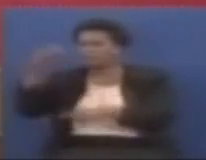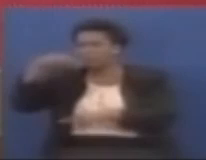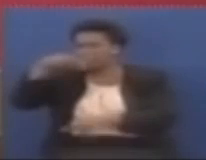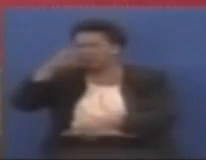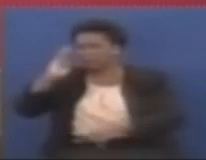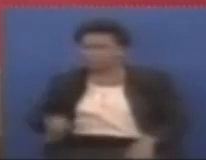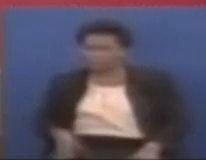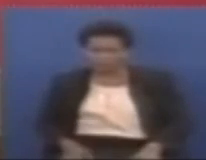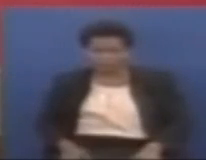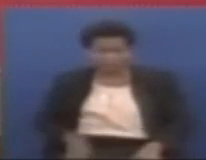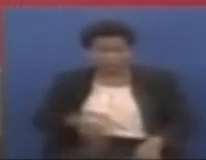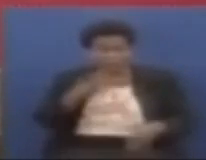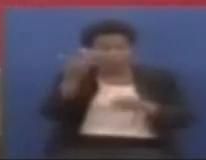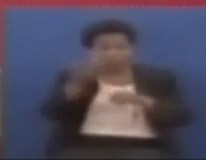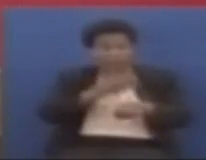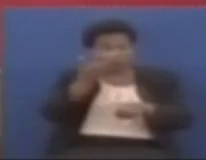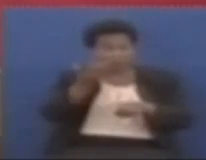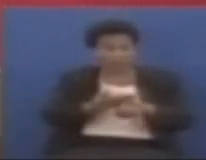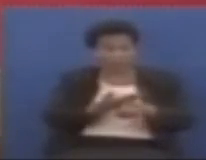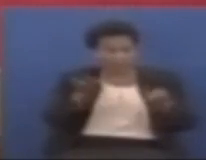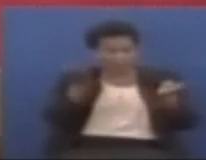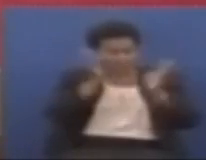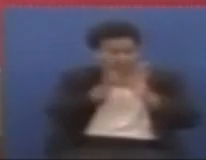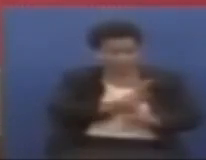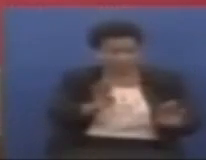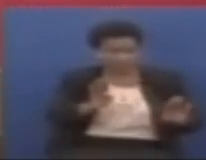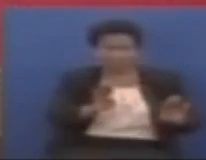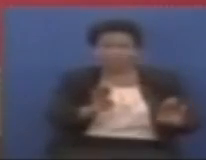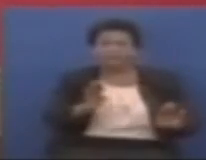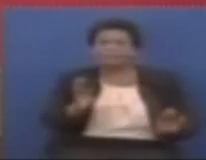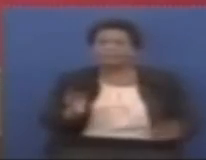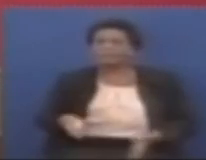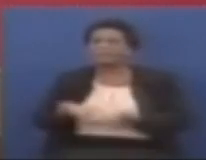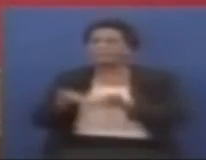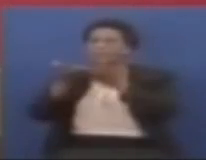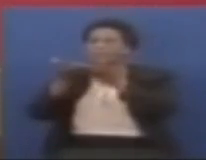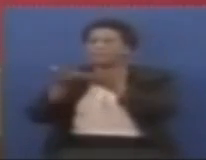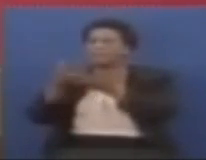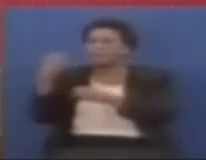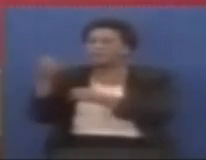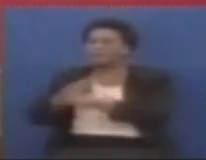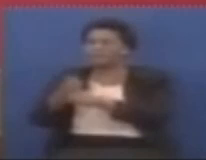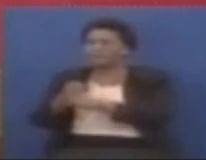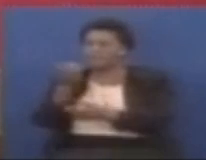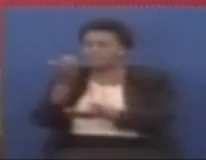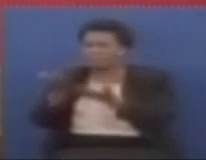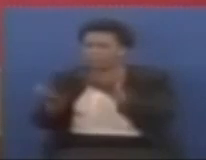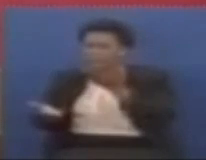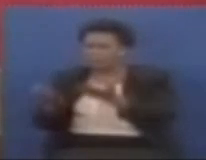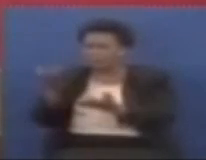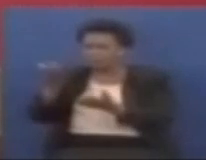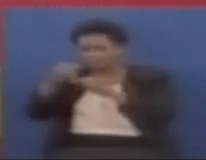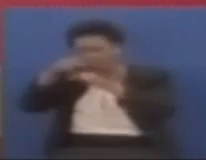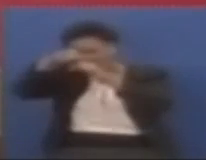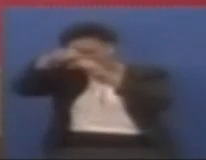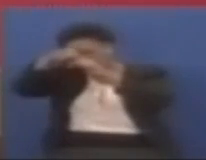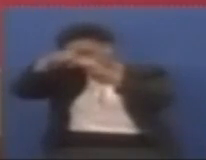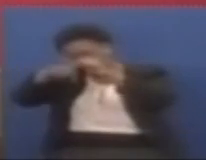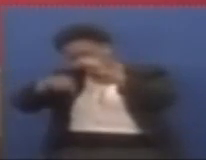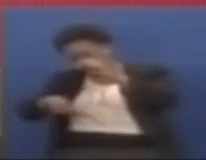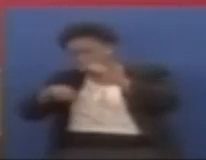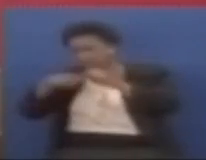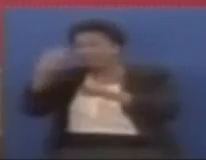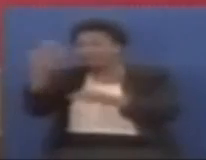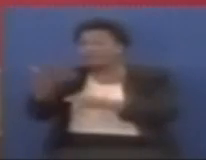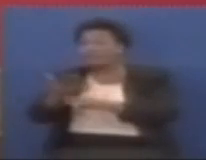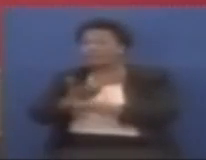5, na kwa upande wa mashauri yaliyofunguliwa nje ya nchi gharama za kumlipa wakili kwa